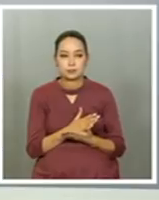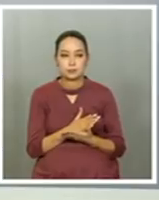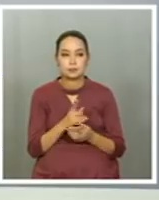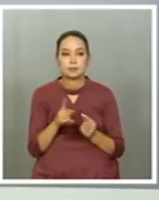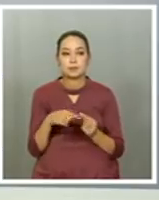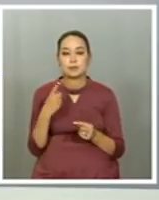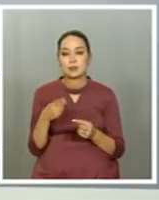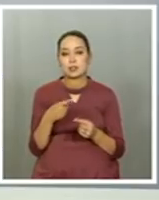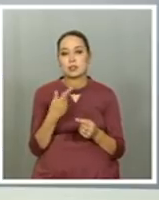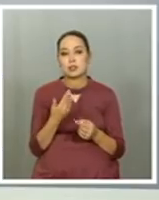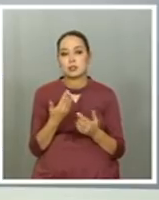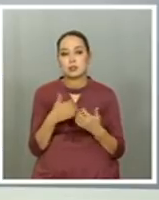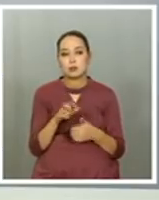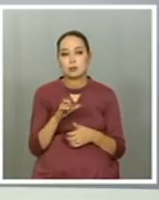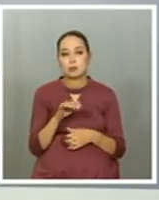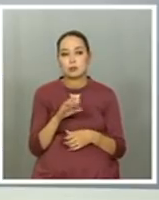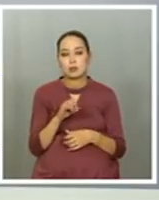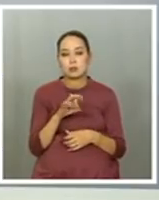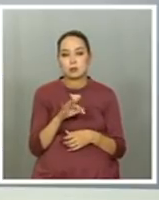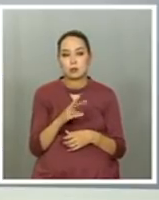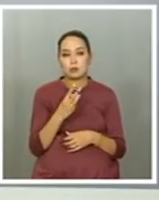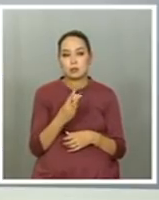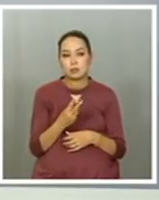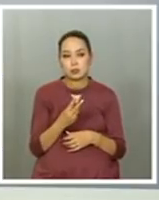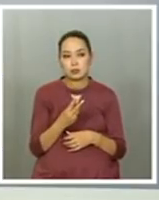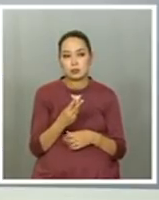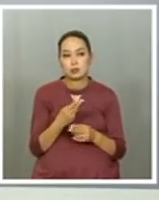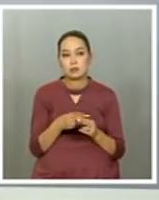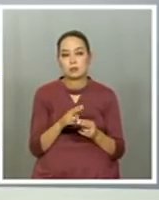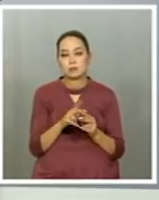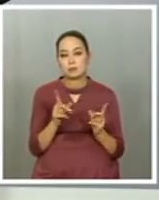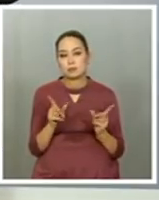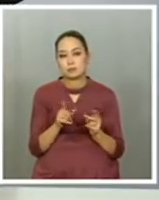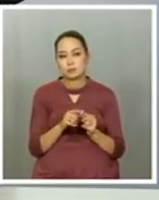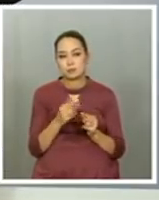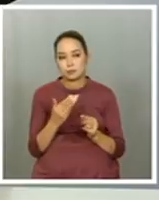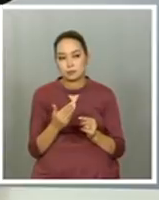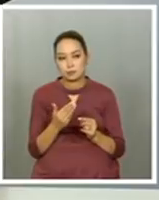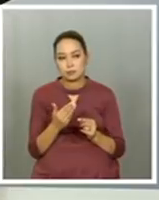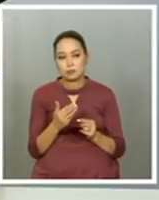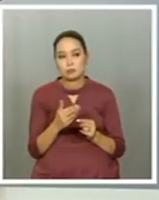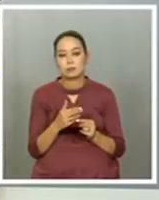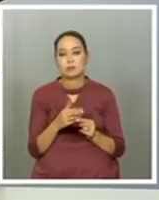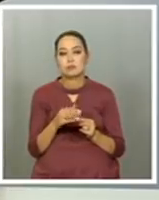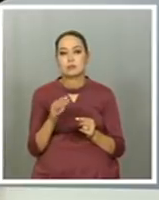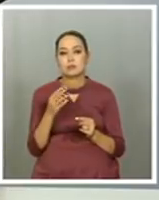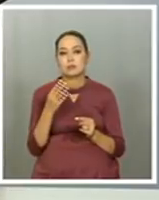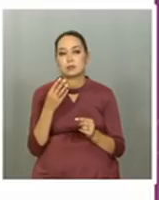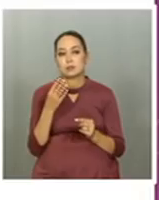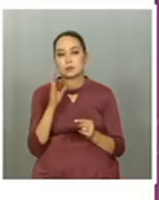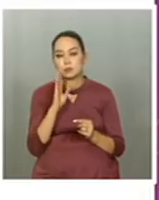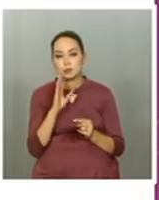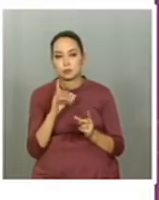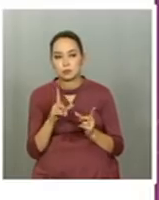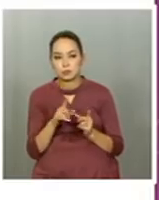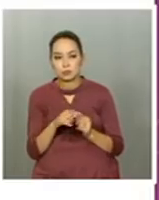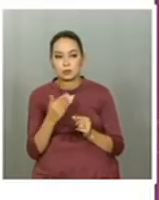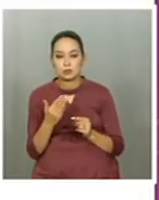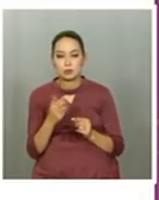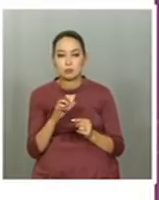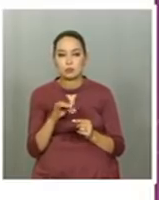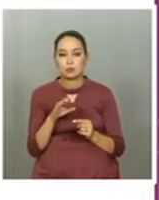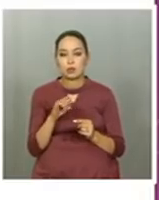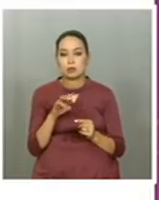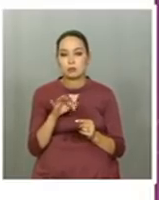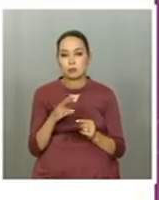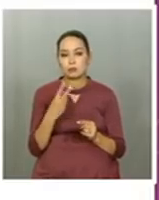реакция – бутанол 2, оны тотықтырып, нәтижесінде кетондар, оның ішінде бутанон 2